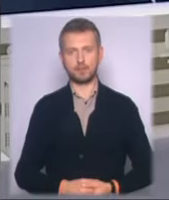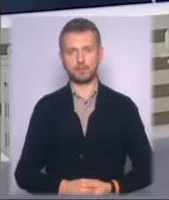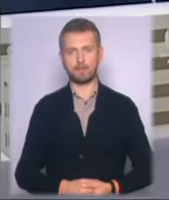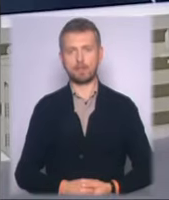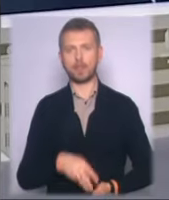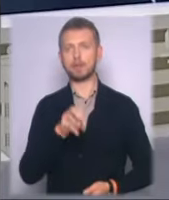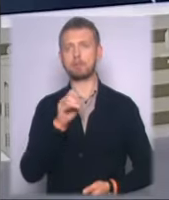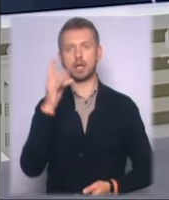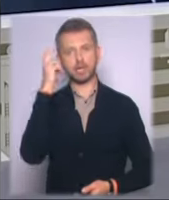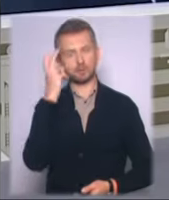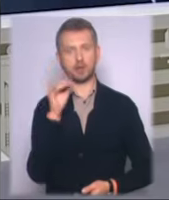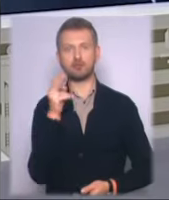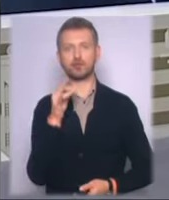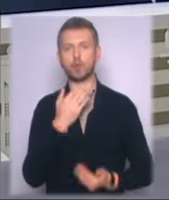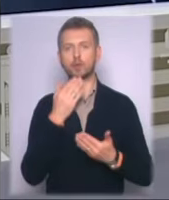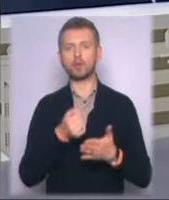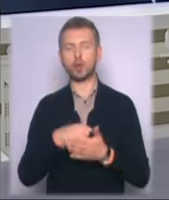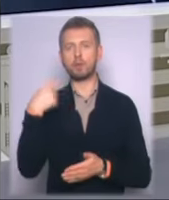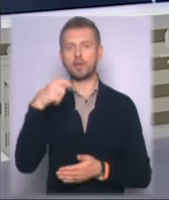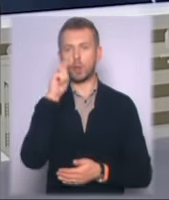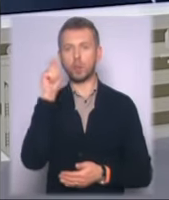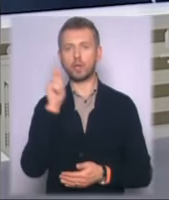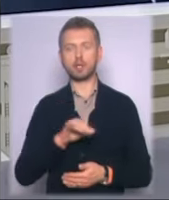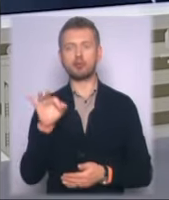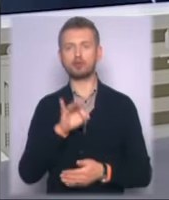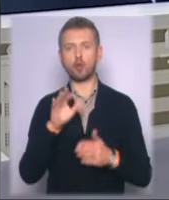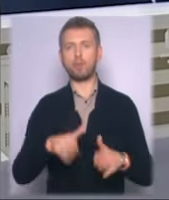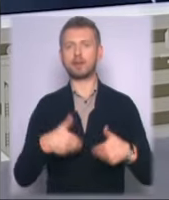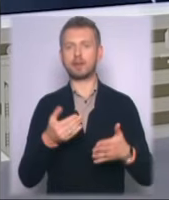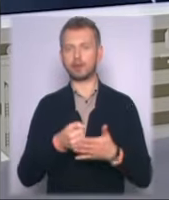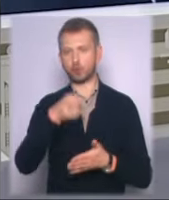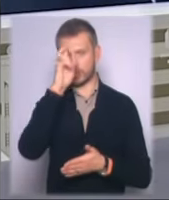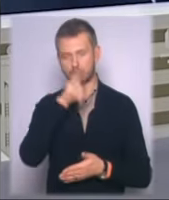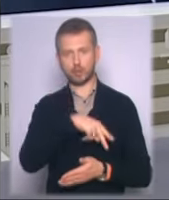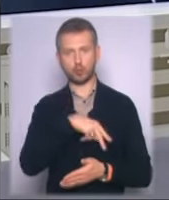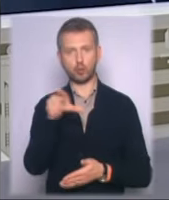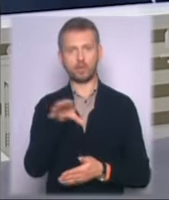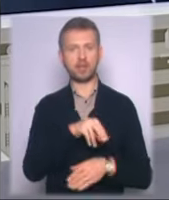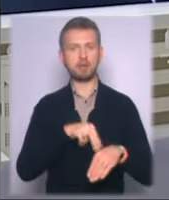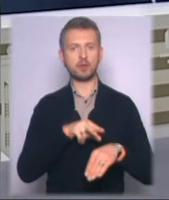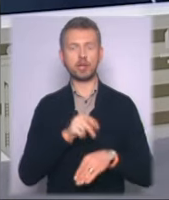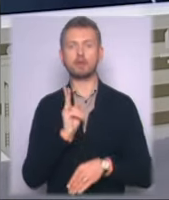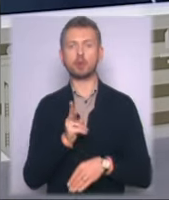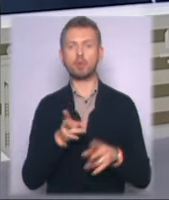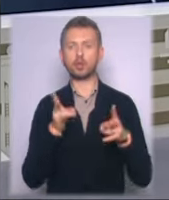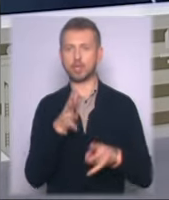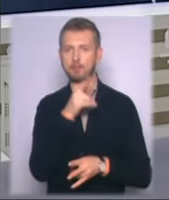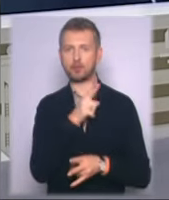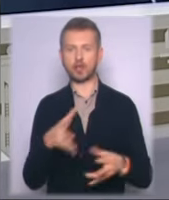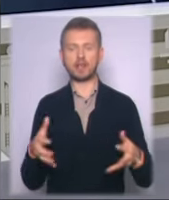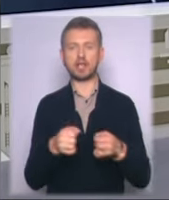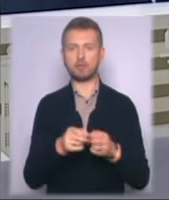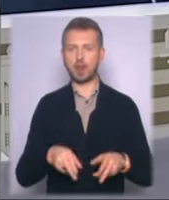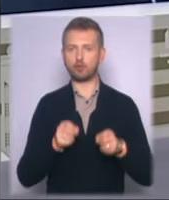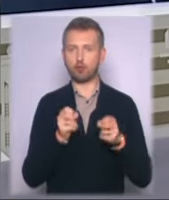Мер Києва Віталій Кличко звернувся до президента України щодо представлення до державних нагород усіх міліціонерів, які постраждали під час затримання